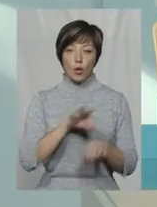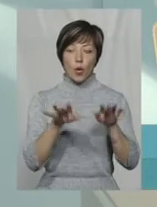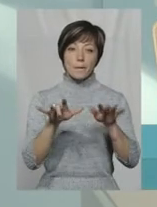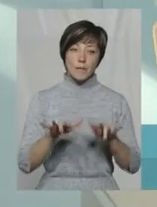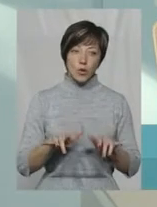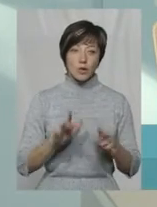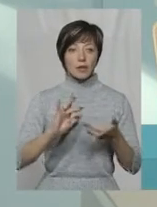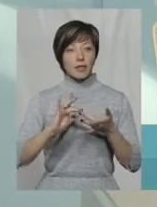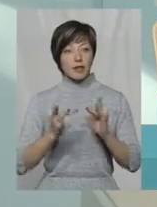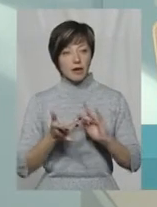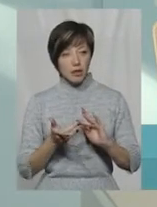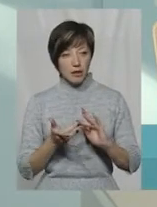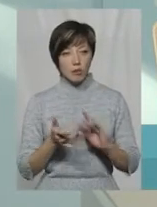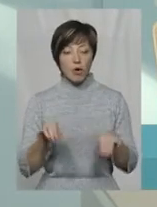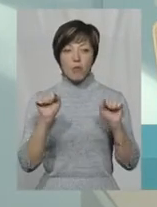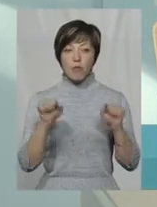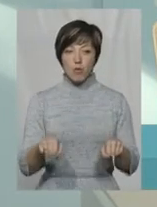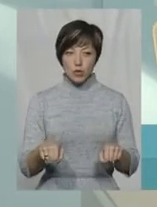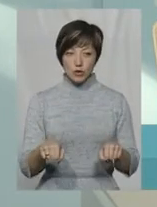комп'ютером, інтернетом. Можна...